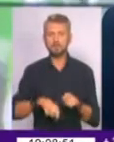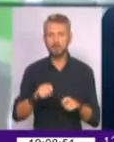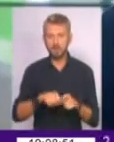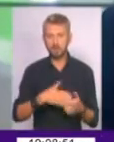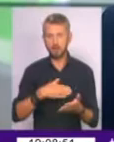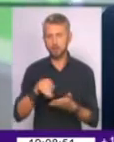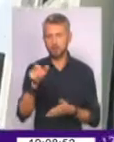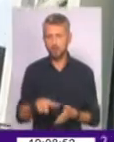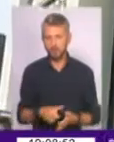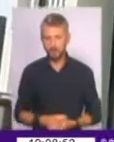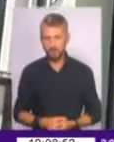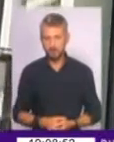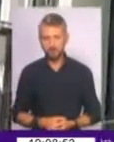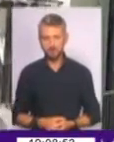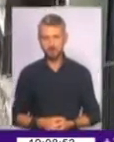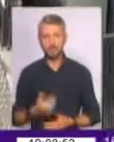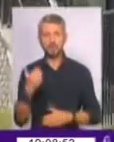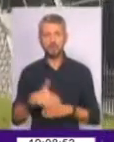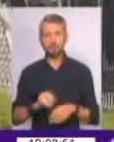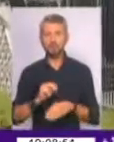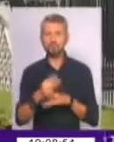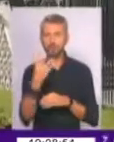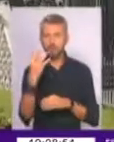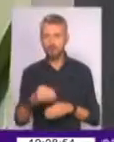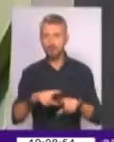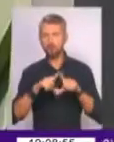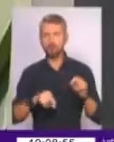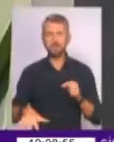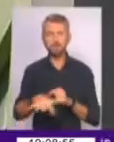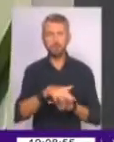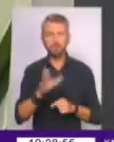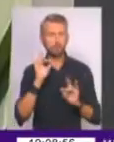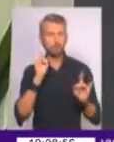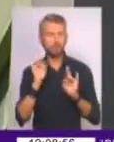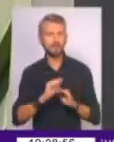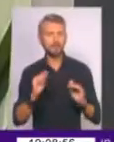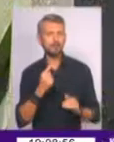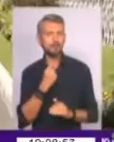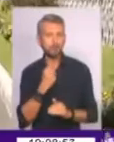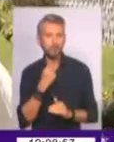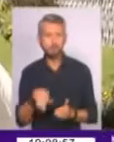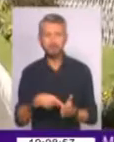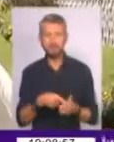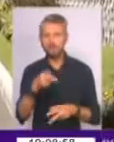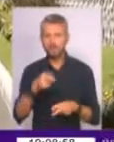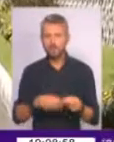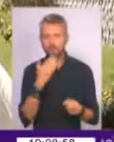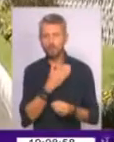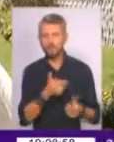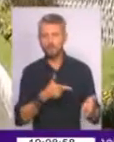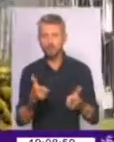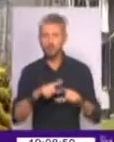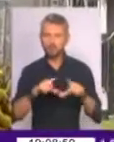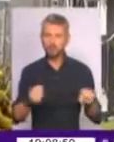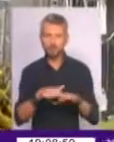Киселевич. Вже за 2 дні на шкільних подвір'ях знову лунатимуть дитячі голоси. Місто завершує останні приготування шкіл та садочків